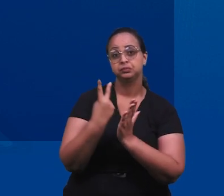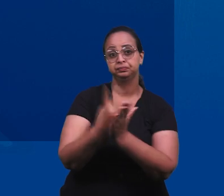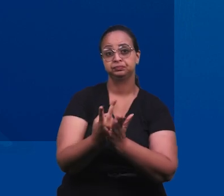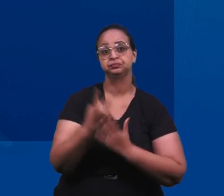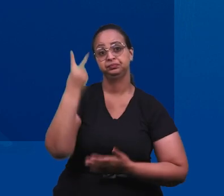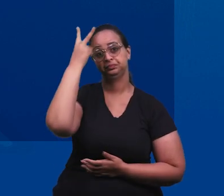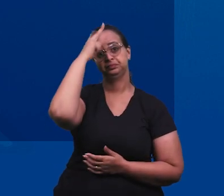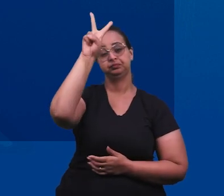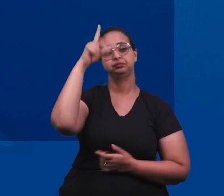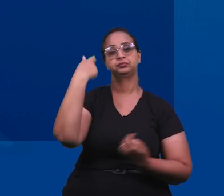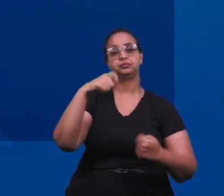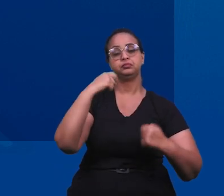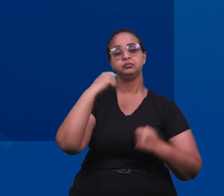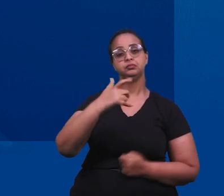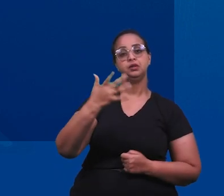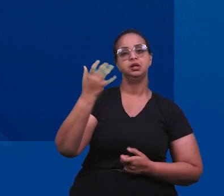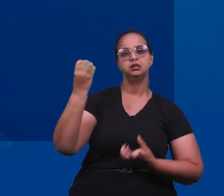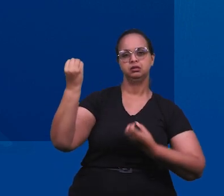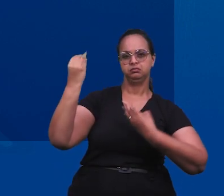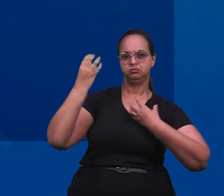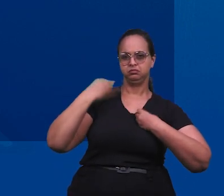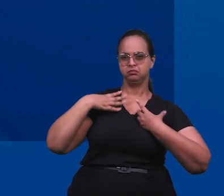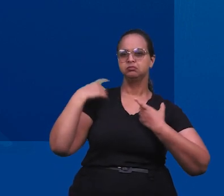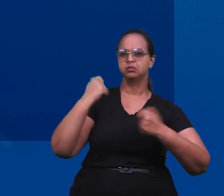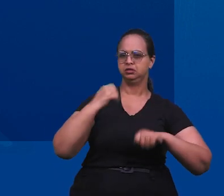третьей главе, в 3 стихе есть такое